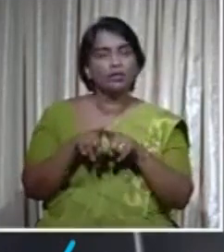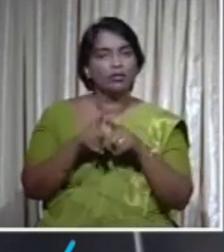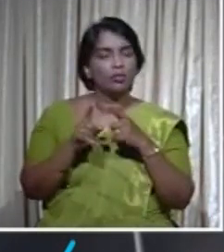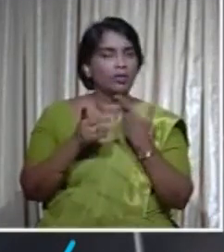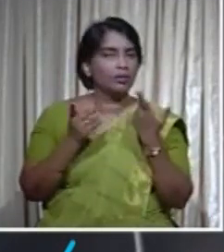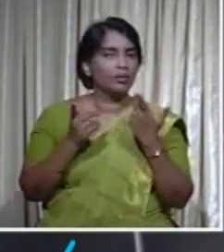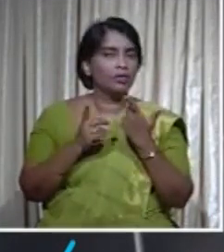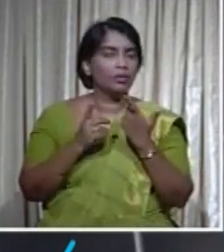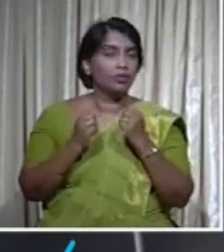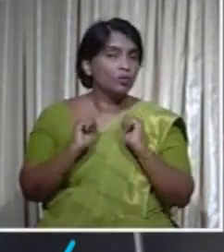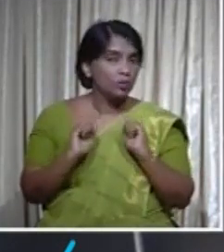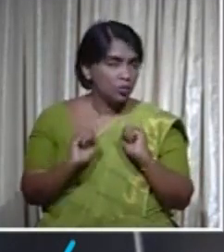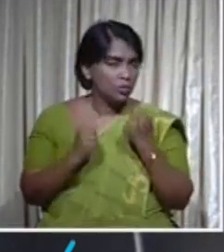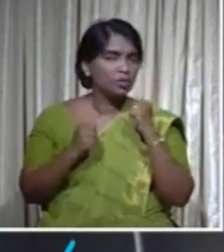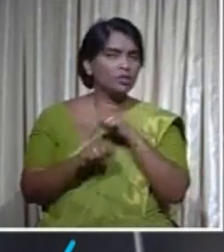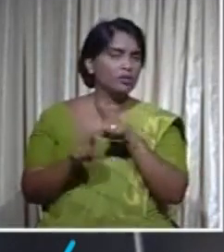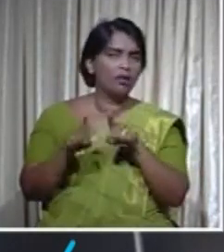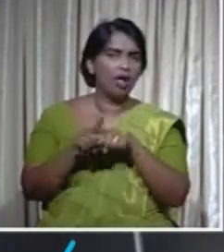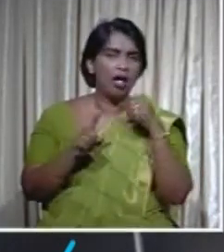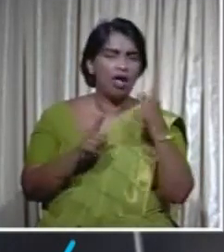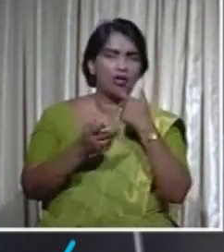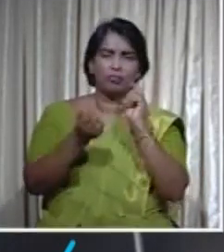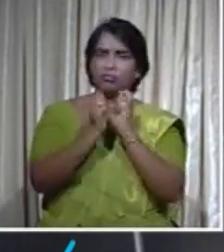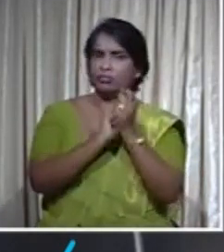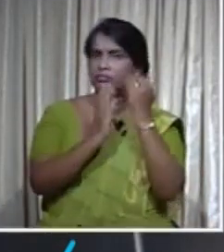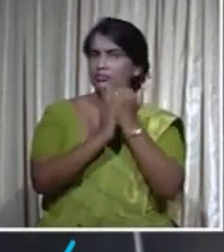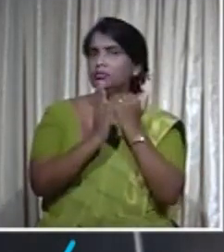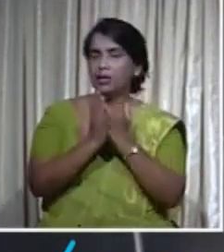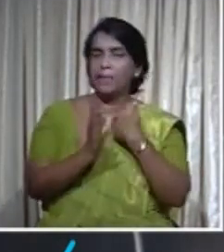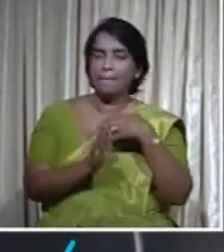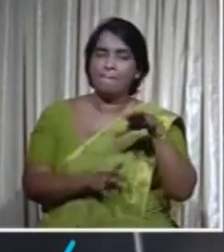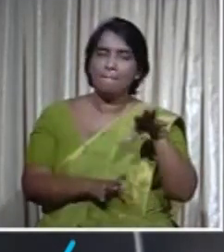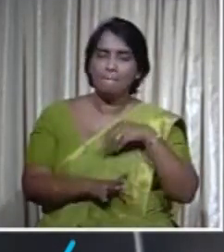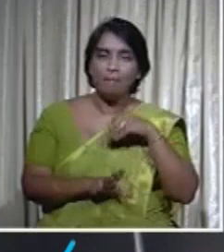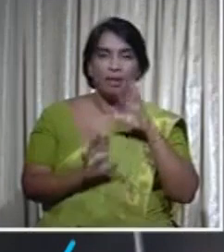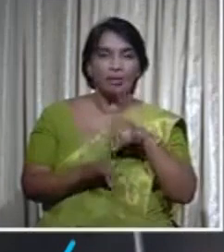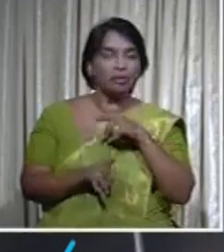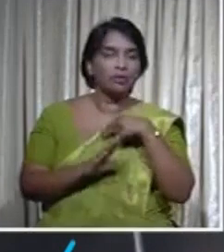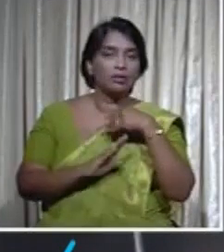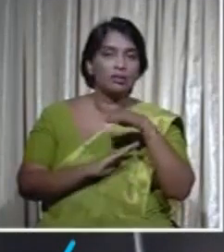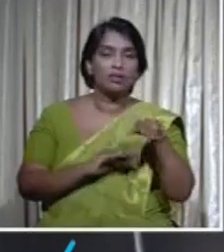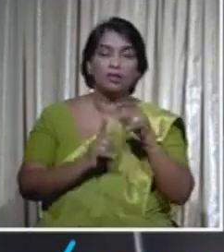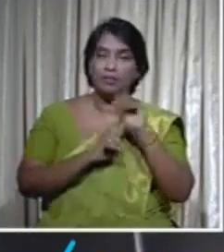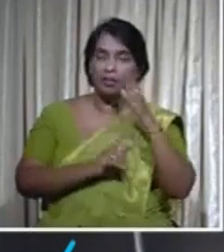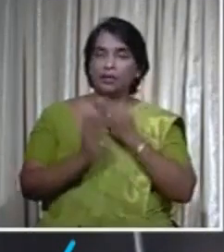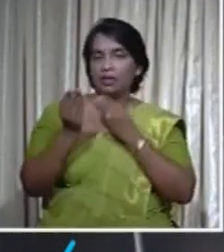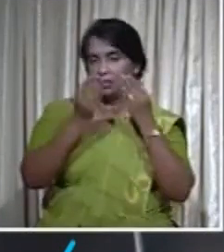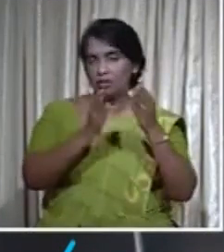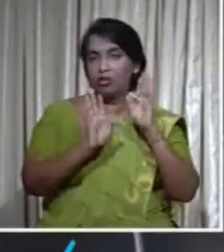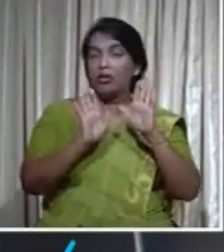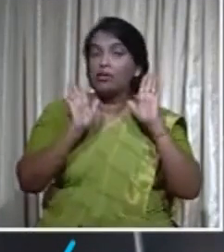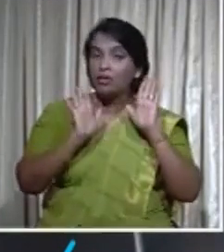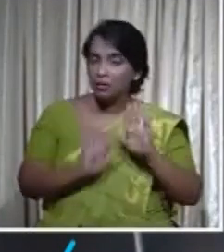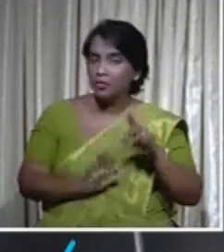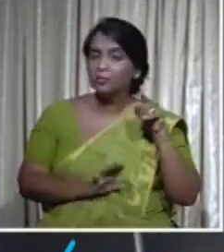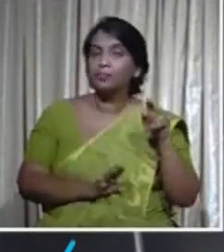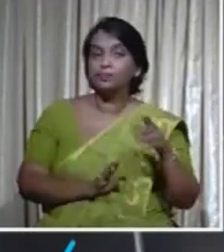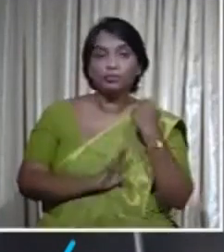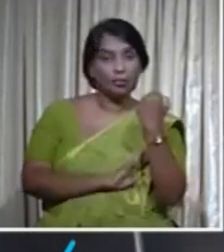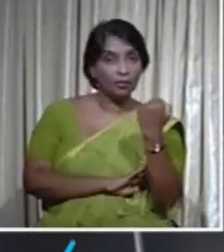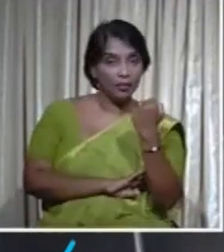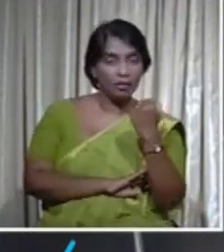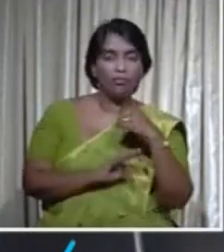கொண்டு வருவதற்கான முயற்சியை நான் ஏற்றுக்கொள்கிறேன் அது இந்த சபையிலே கொண்டு வர வேண்டும் ஆனால் அதிகாரங்கள்